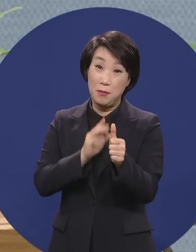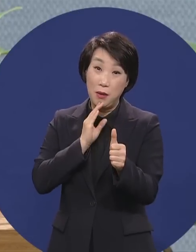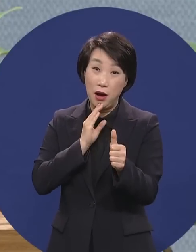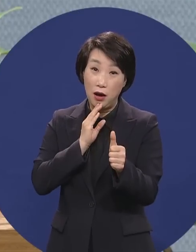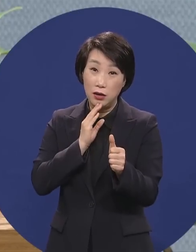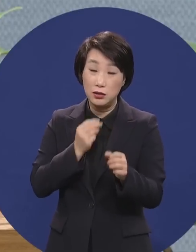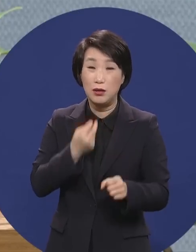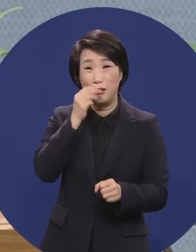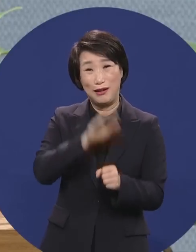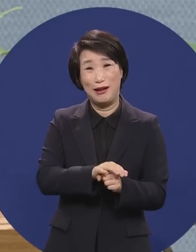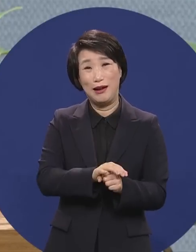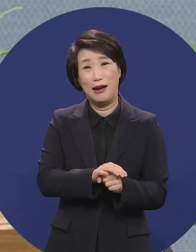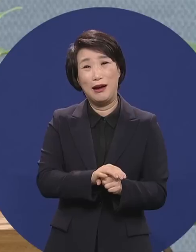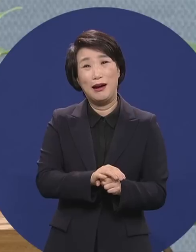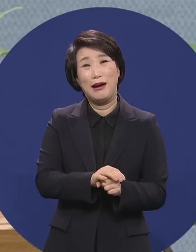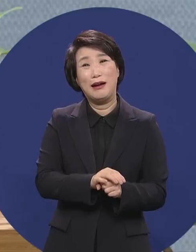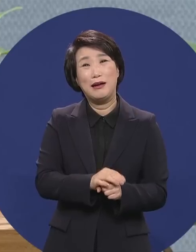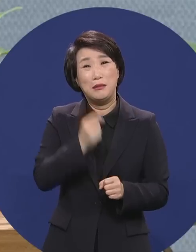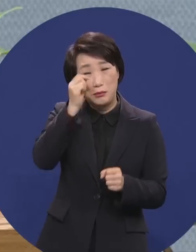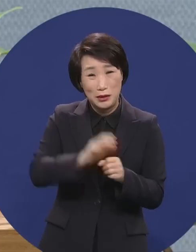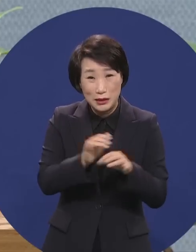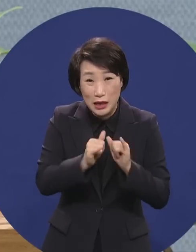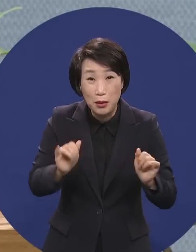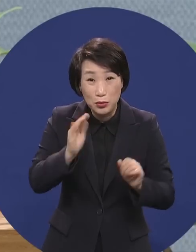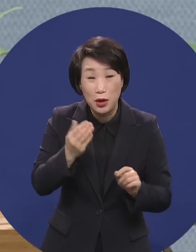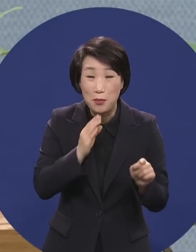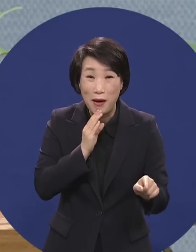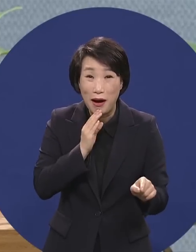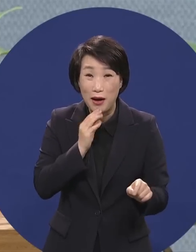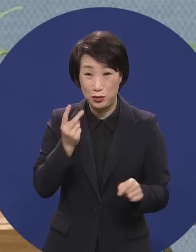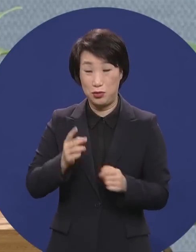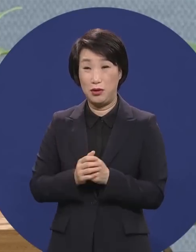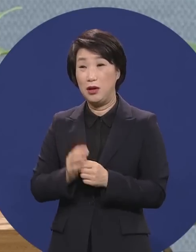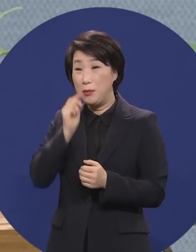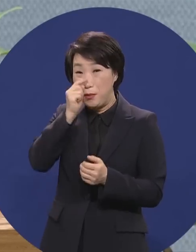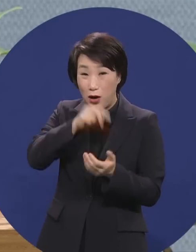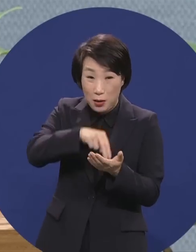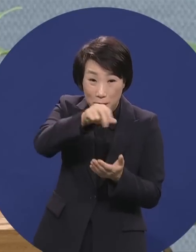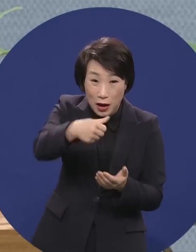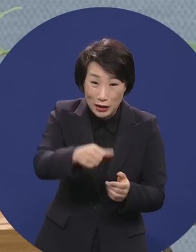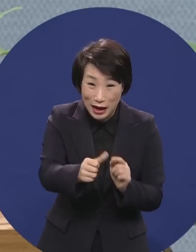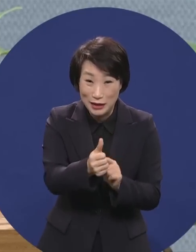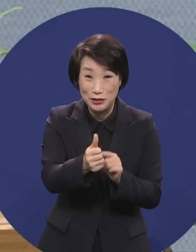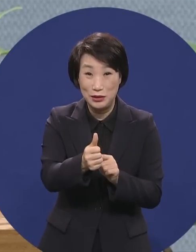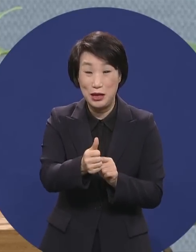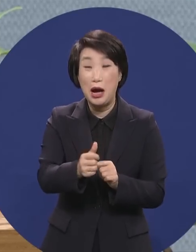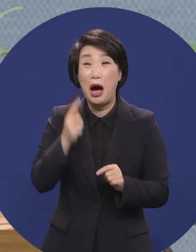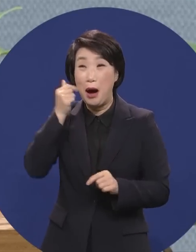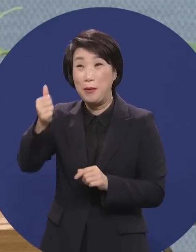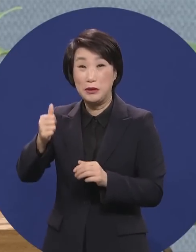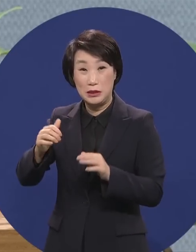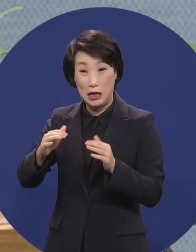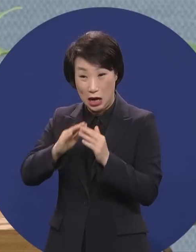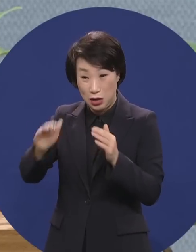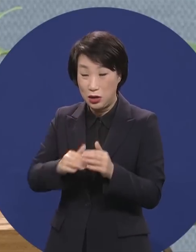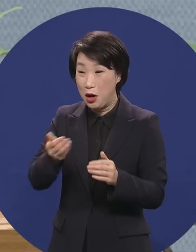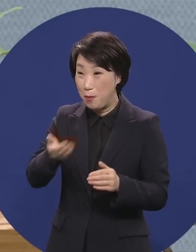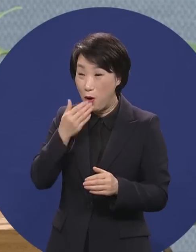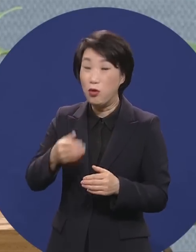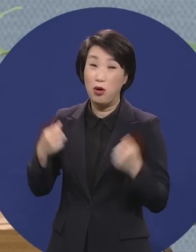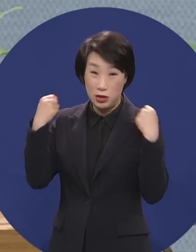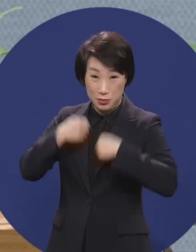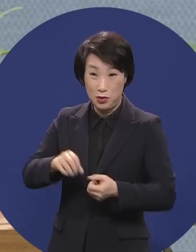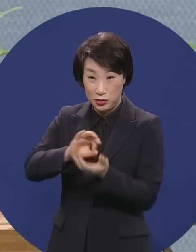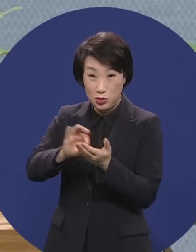비참하냐? 탕자가 집에서 그렇게 아버지 집에서 먹을 것, 입을 것, 쓸 것,